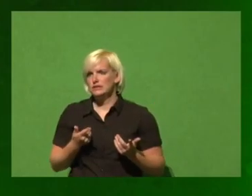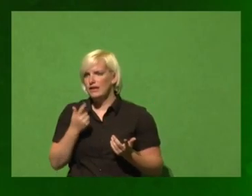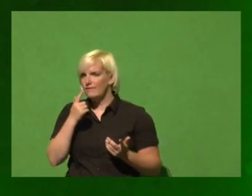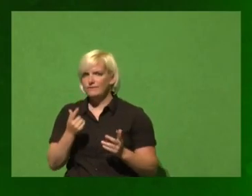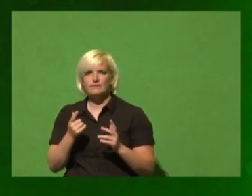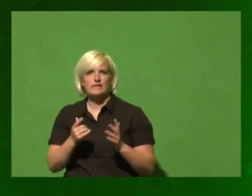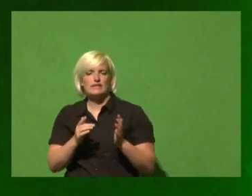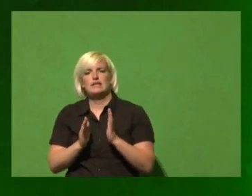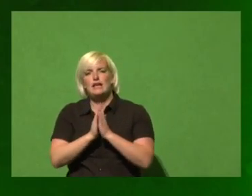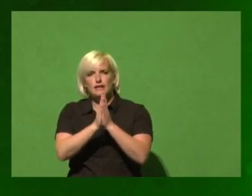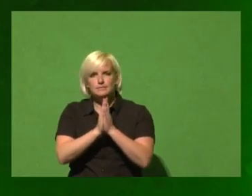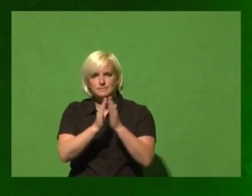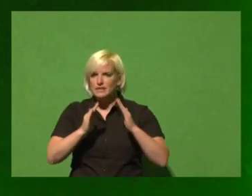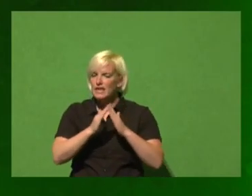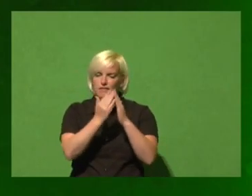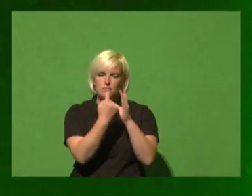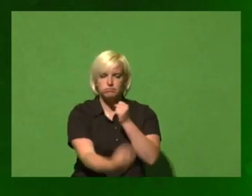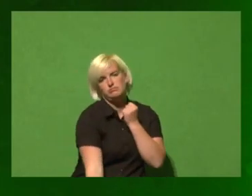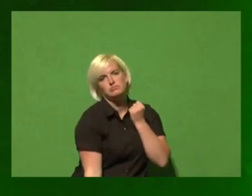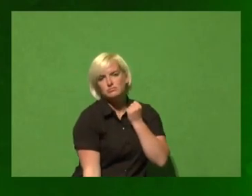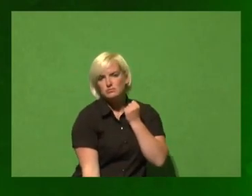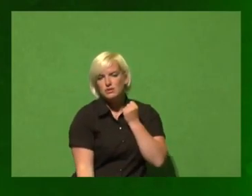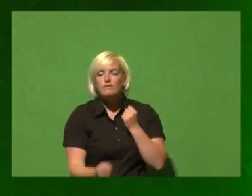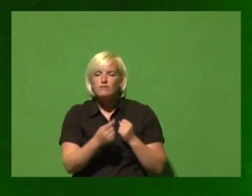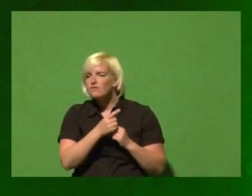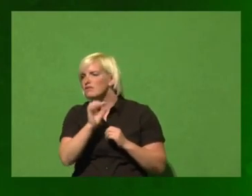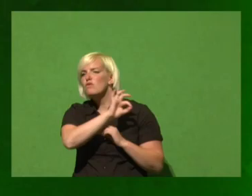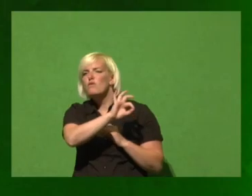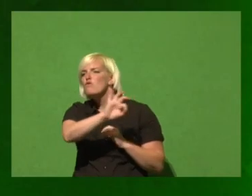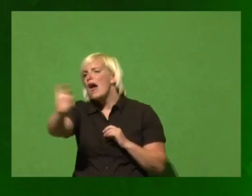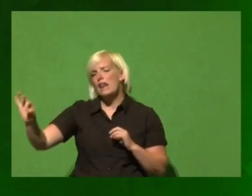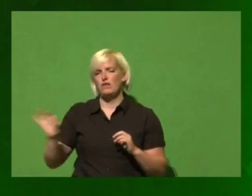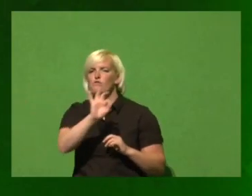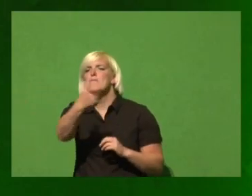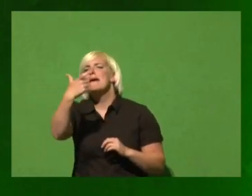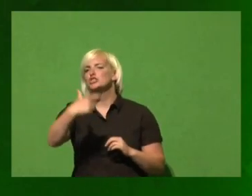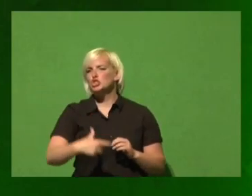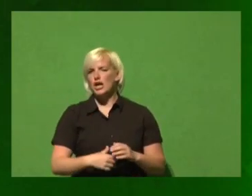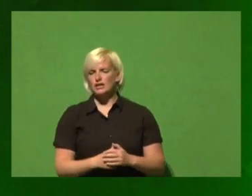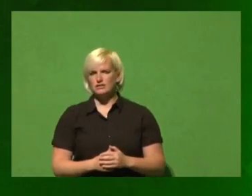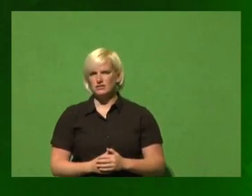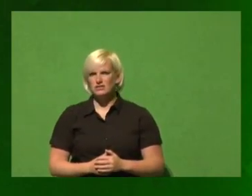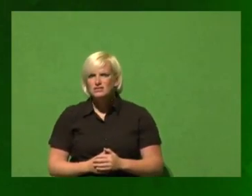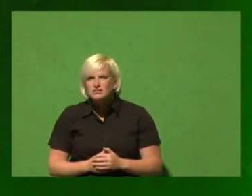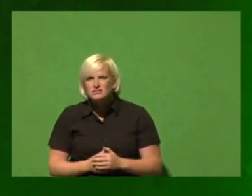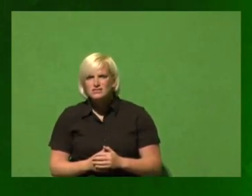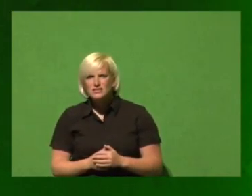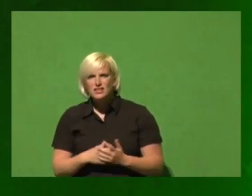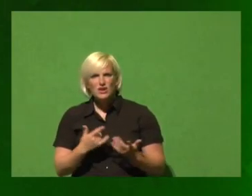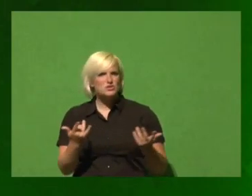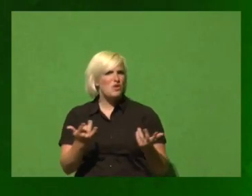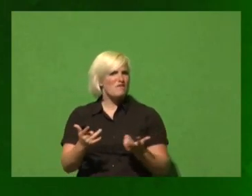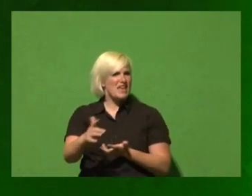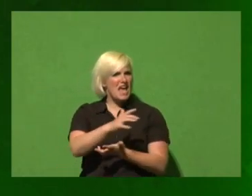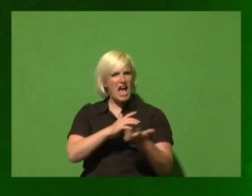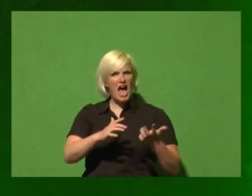Niederlage für die katholische Kirche gewesen, sondern eine Niederlage für die Menschheit. Wer mit solchen Endzeitmetaphern